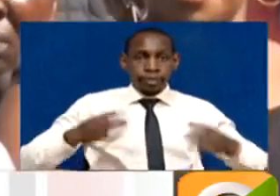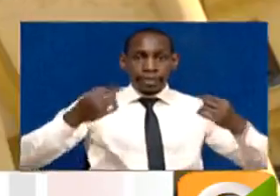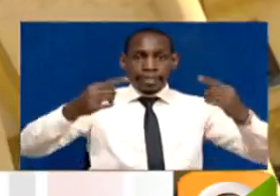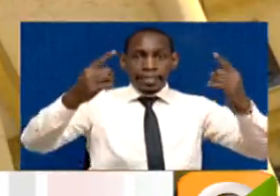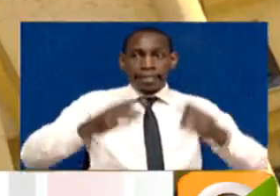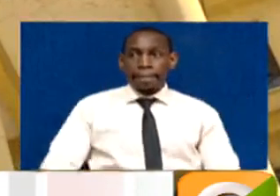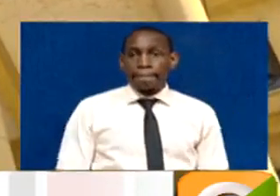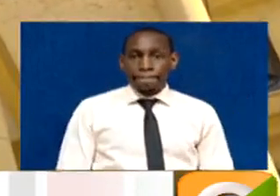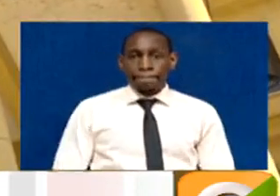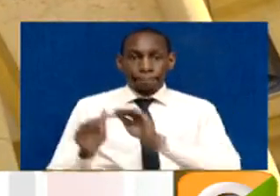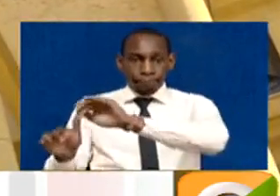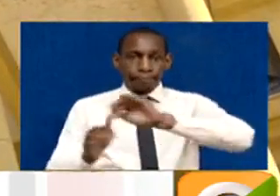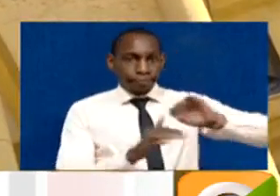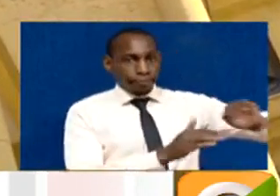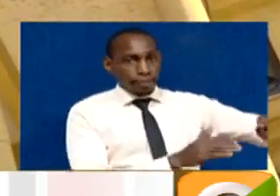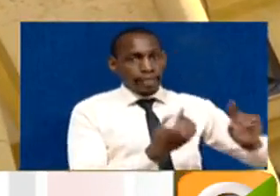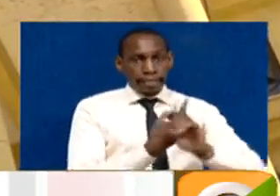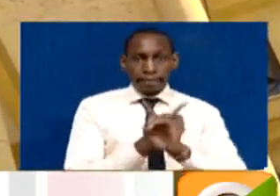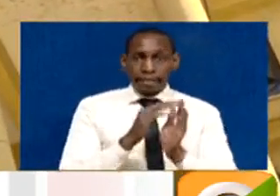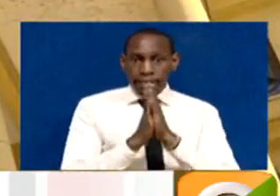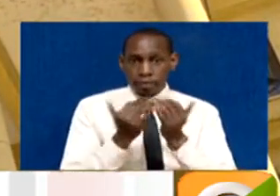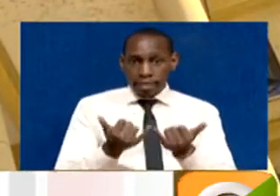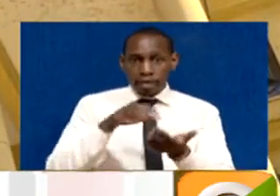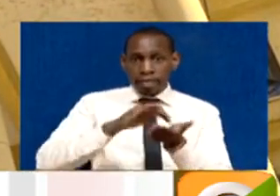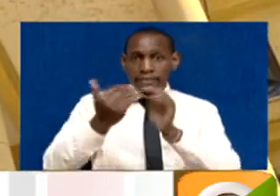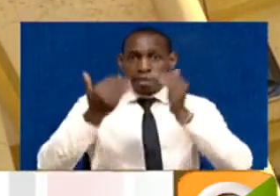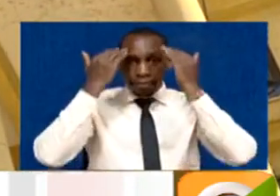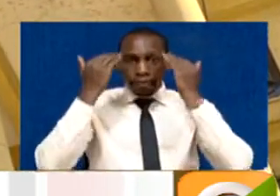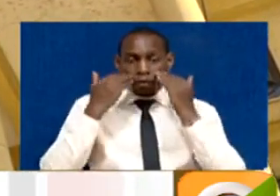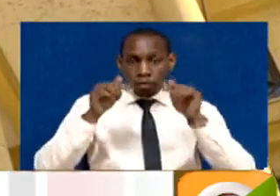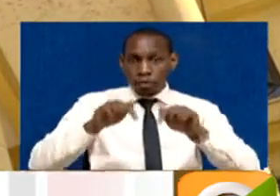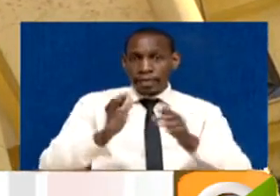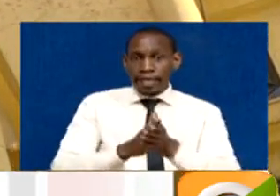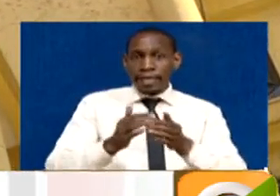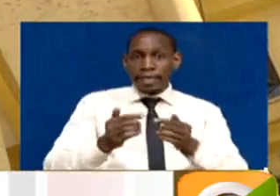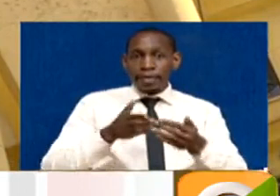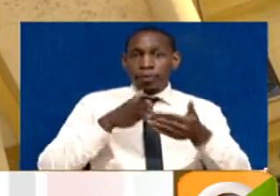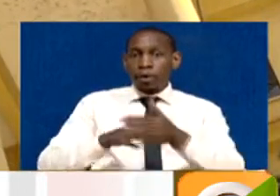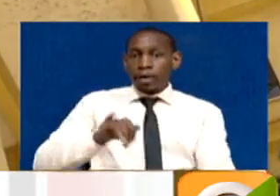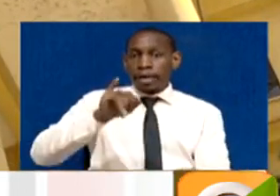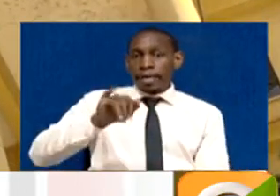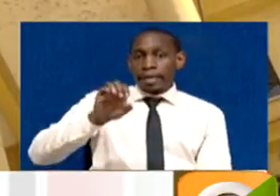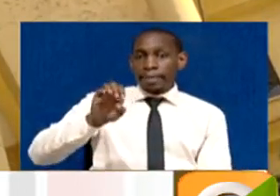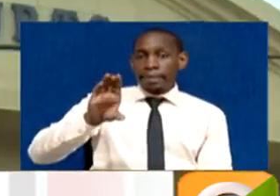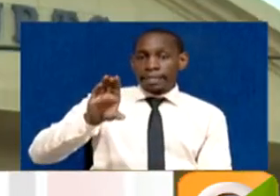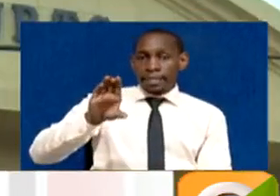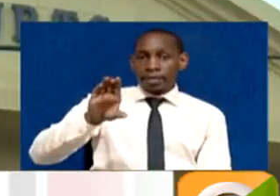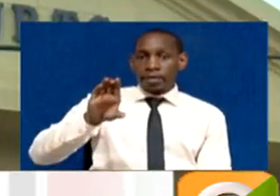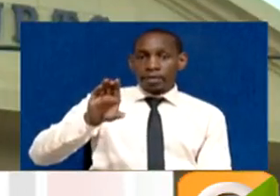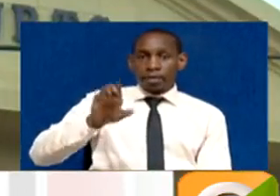prevail. Huku haya ya kijiri, kesi imewasilishwa mahakamani hii leo kuzuia tume ya uchaguzi